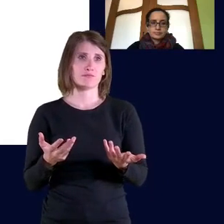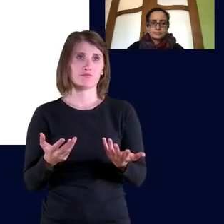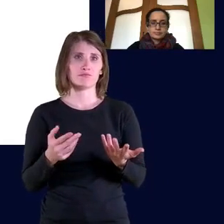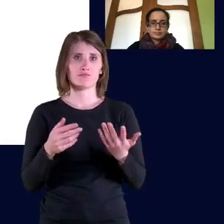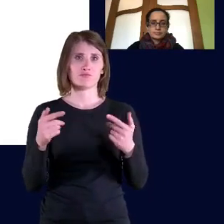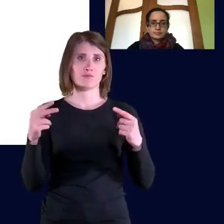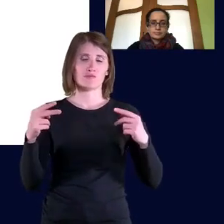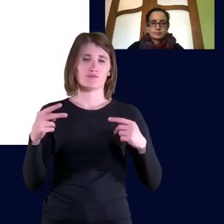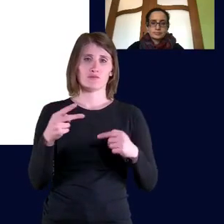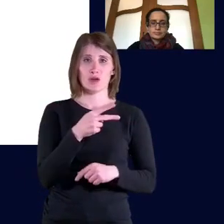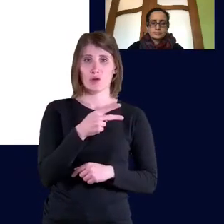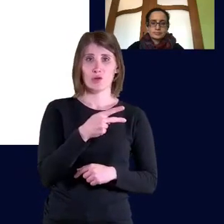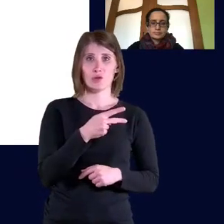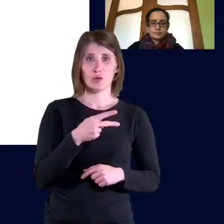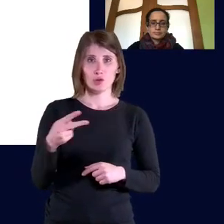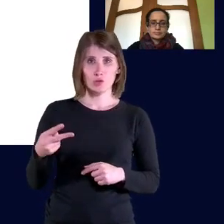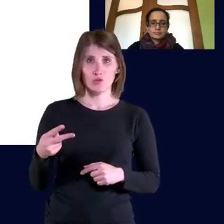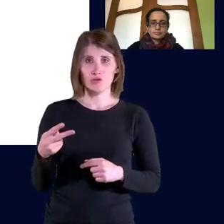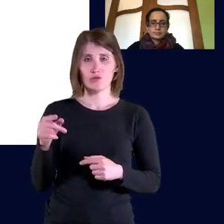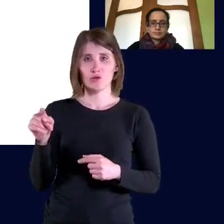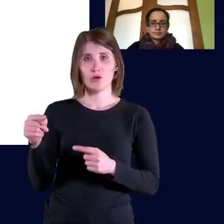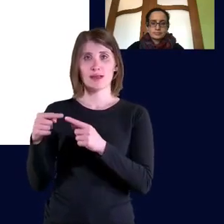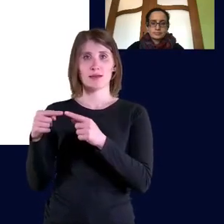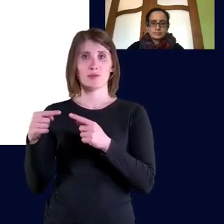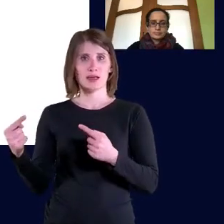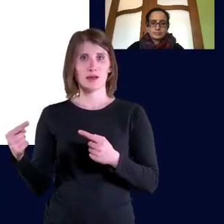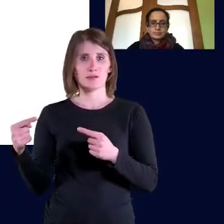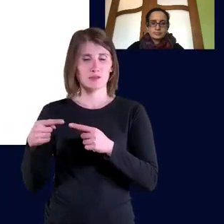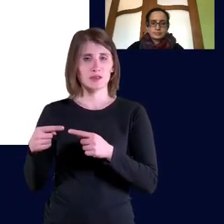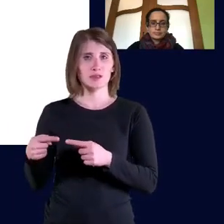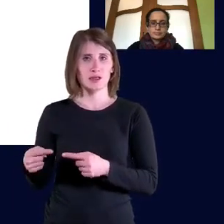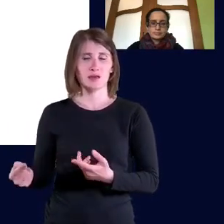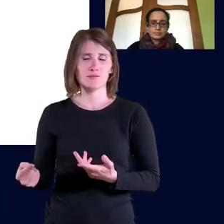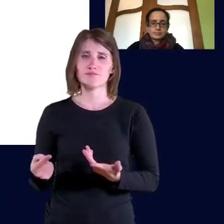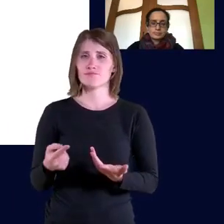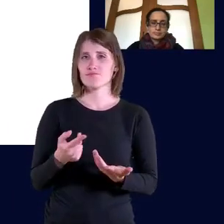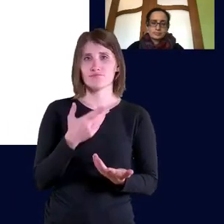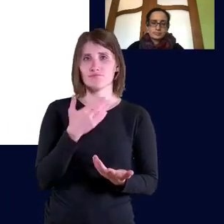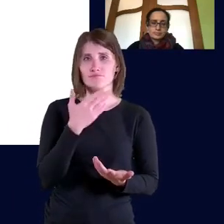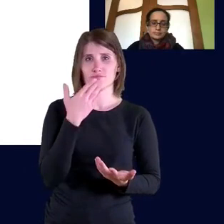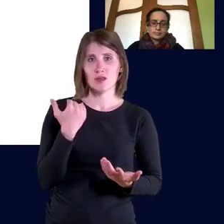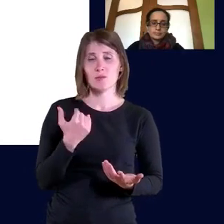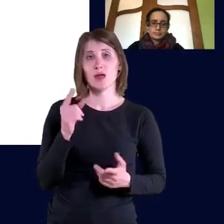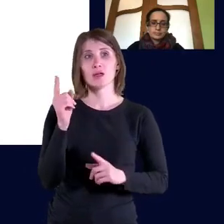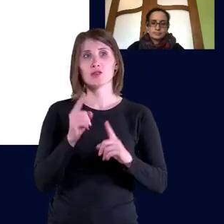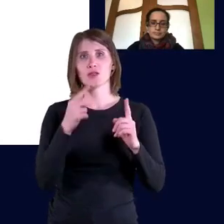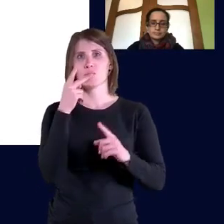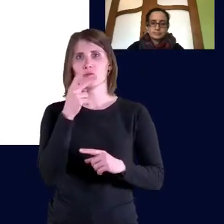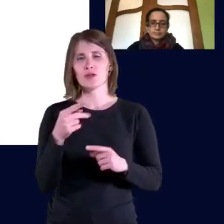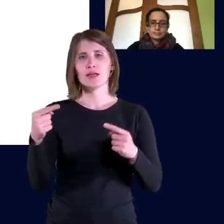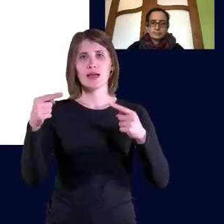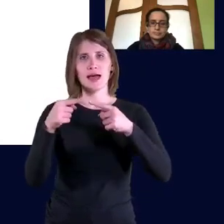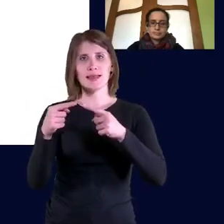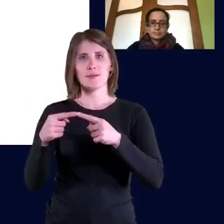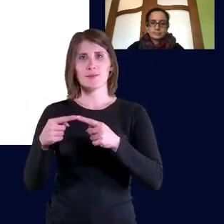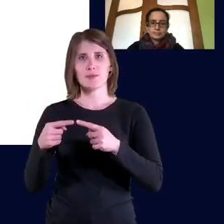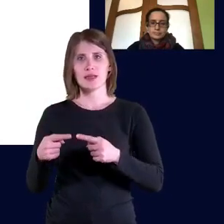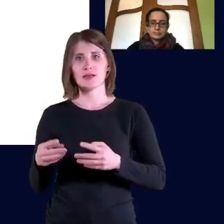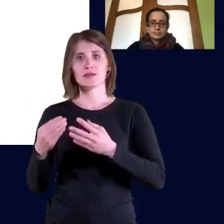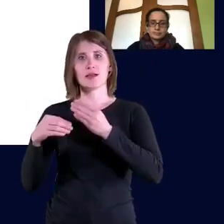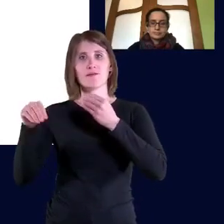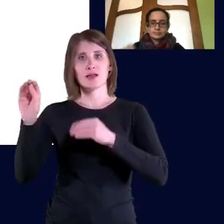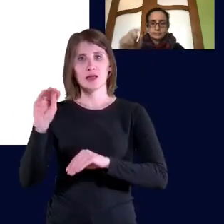tej liczbie adaptacji także jakby adaptacji okazuje się że mamy więcej niż